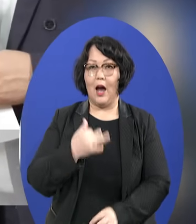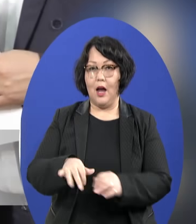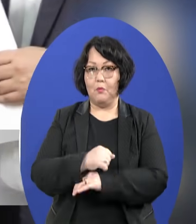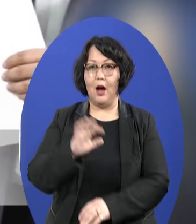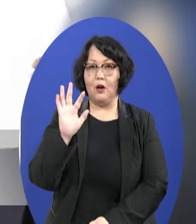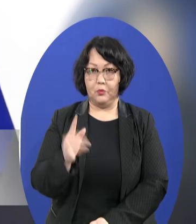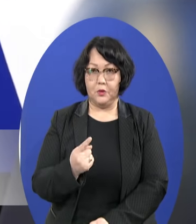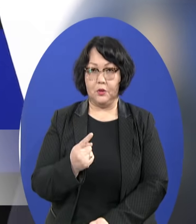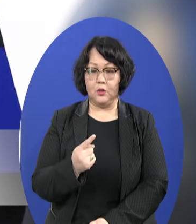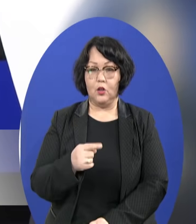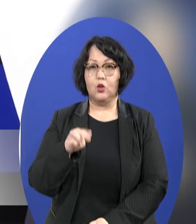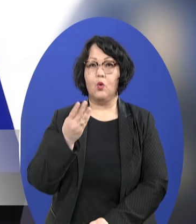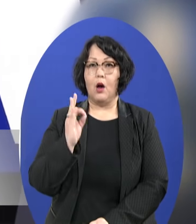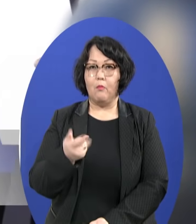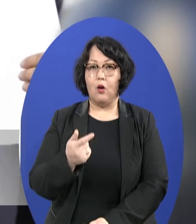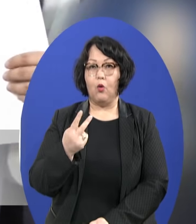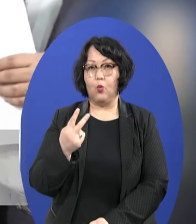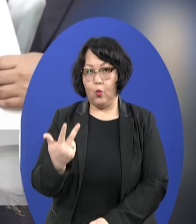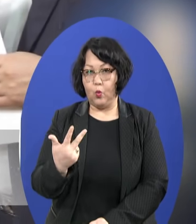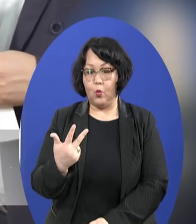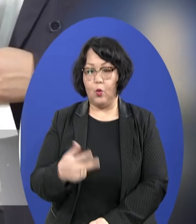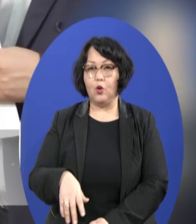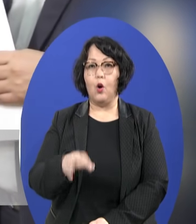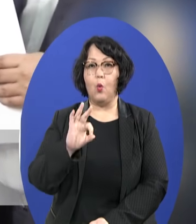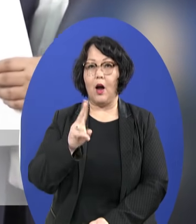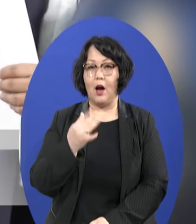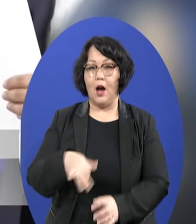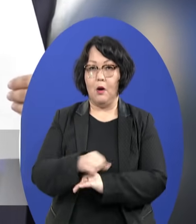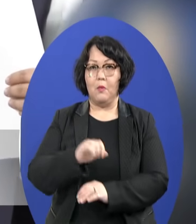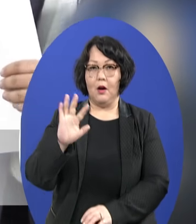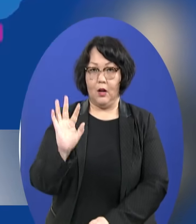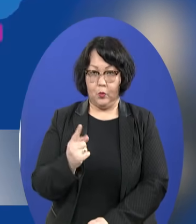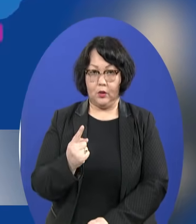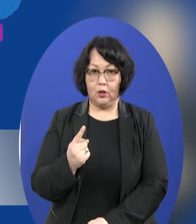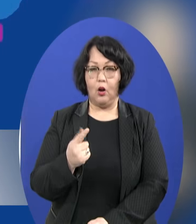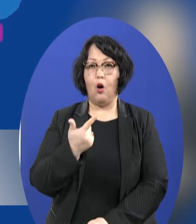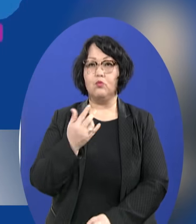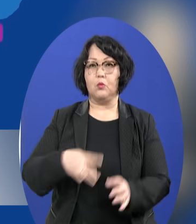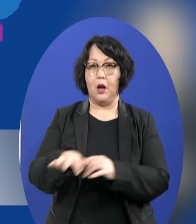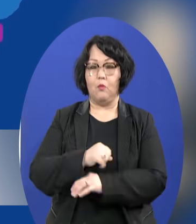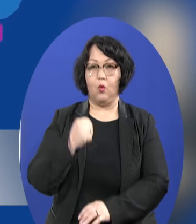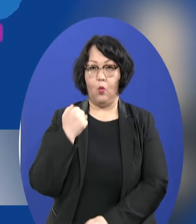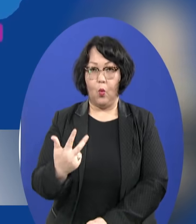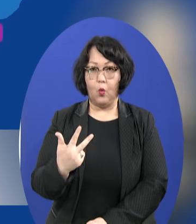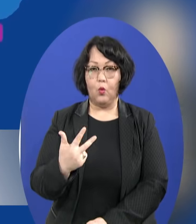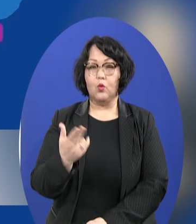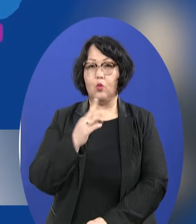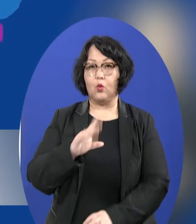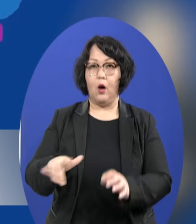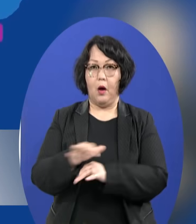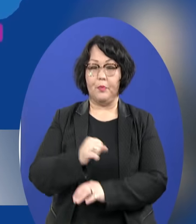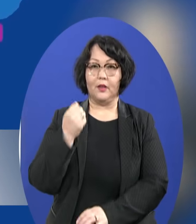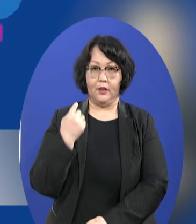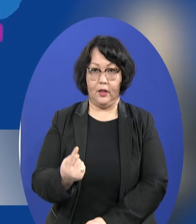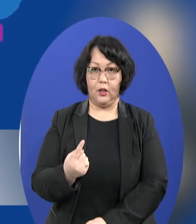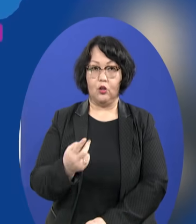11 тохиолдол, Төв аймагт 23 тохиолдол, Өвөрангай аймагт 11 тохиолдол, Говьсүмбэр аймагт 3 тохиолдол, Дундгов аймагт 1